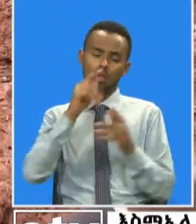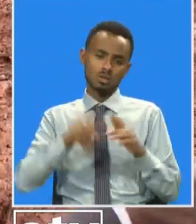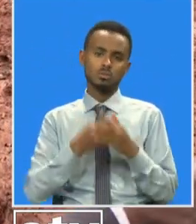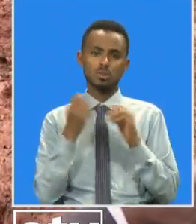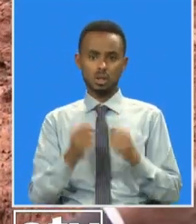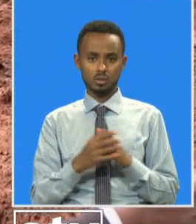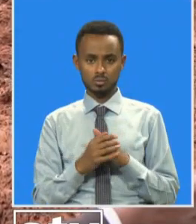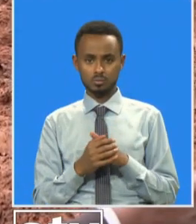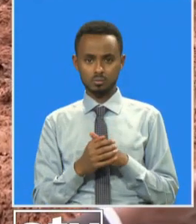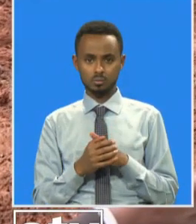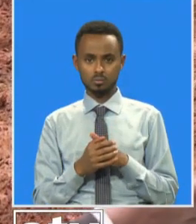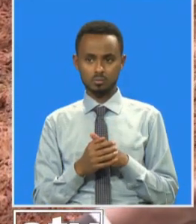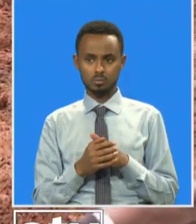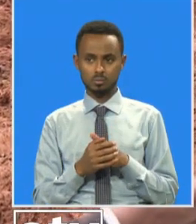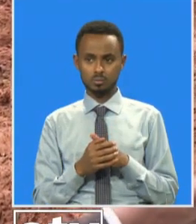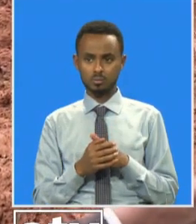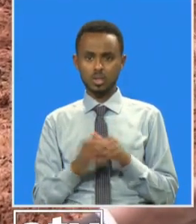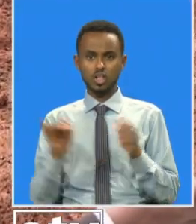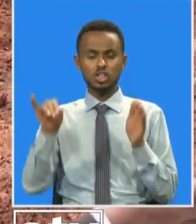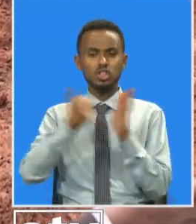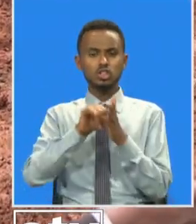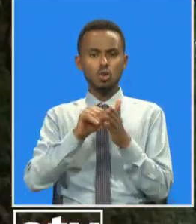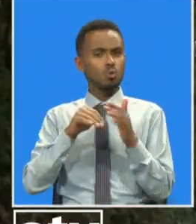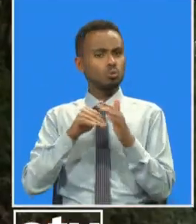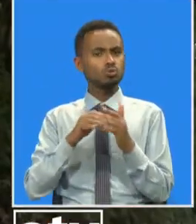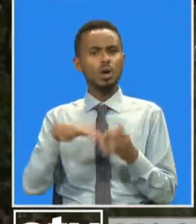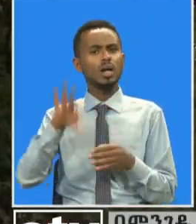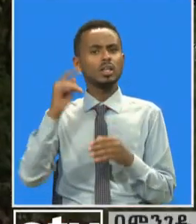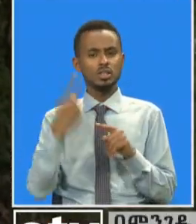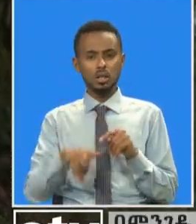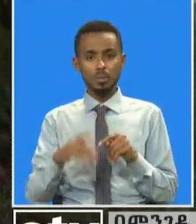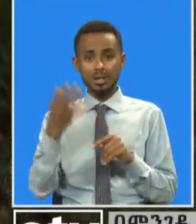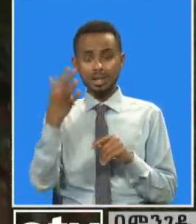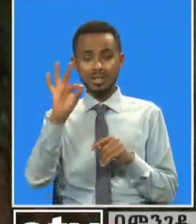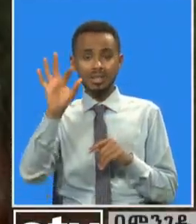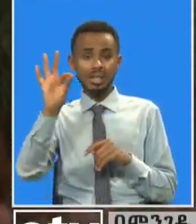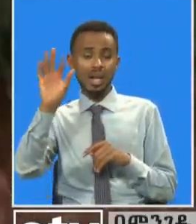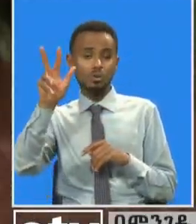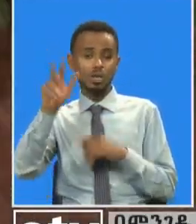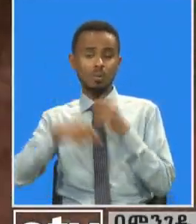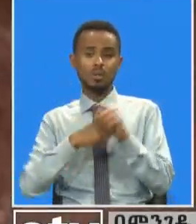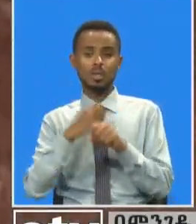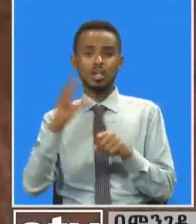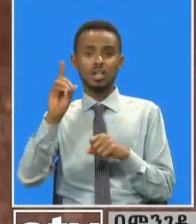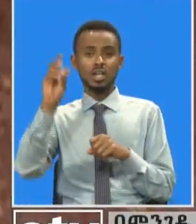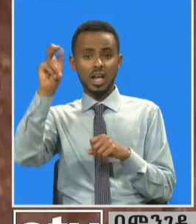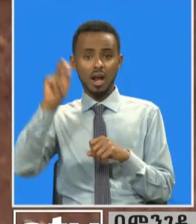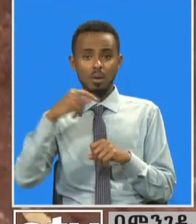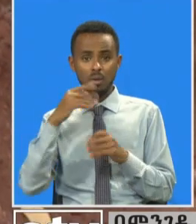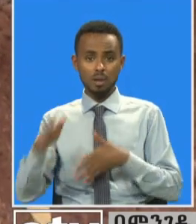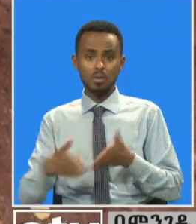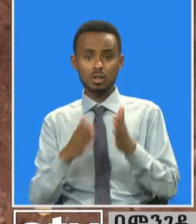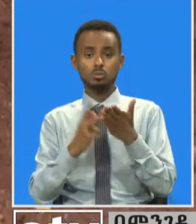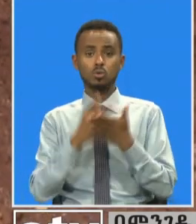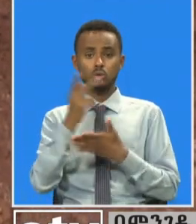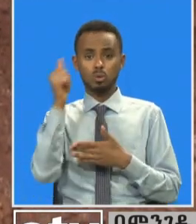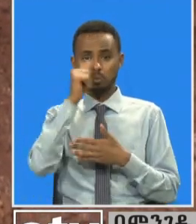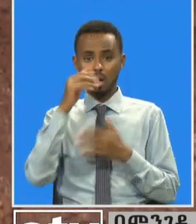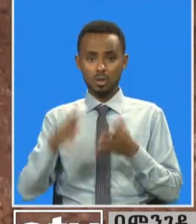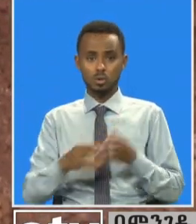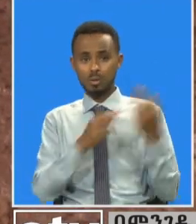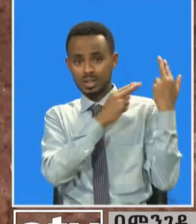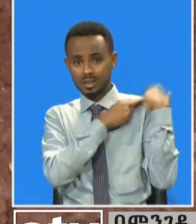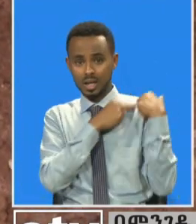ይገባል። ጨው ሁሉ ማግኘት አንችልም። 1993 ዓ.ም ዴራ ማሻ በሚል የመንገድ ፕሮጀክት በኢትዮጵያ